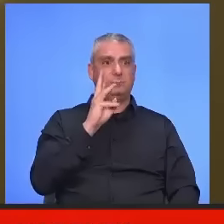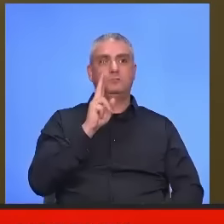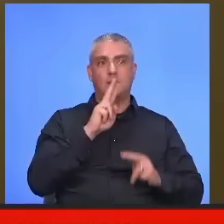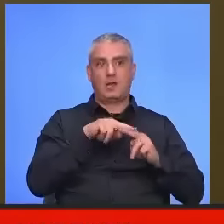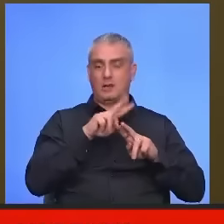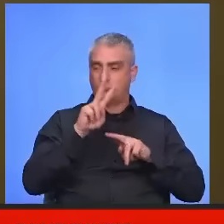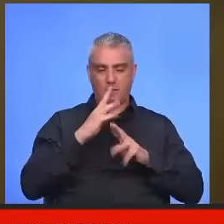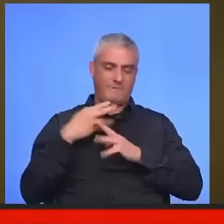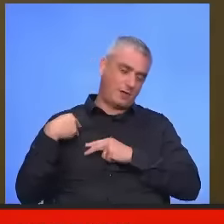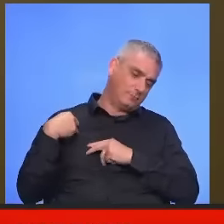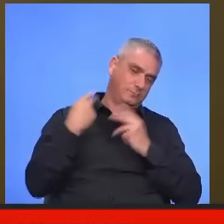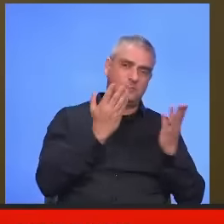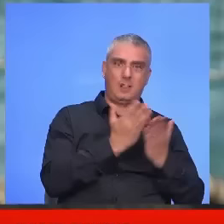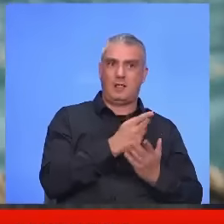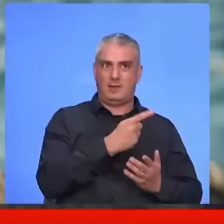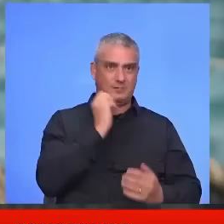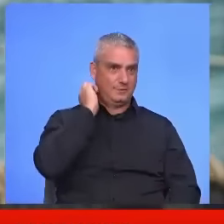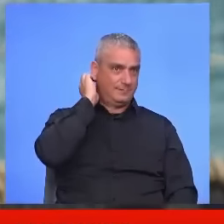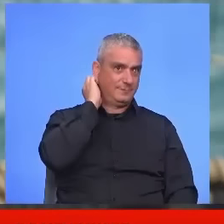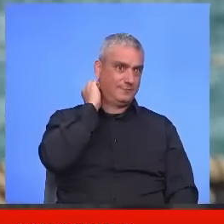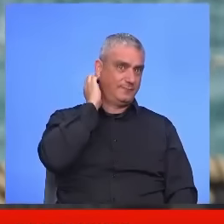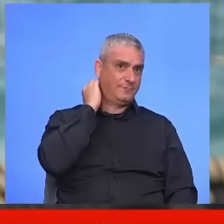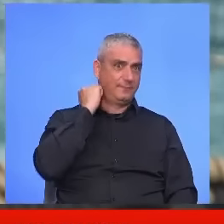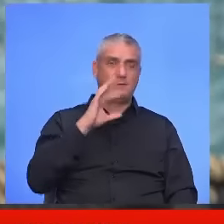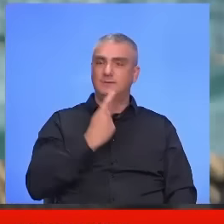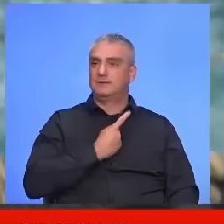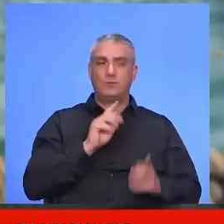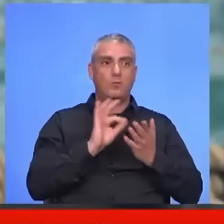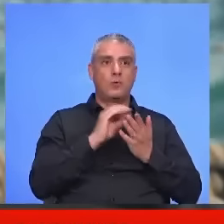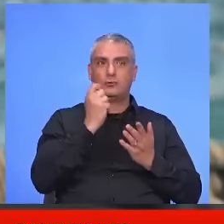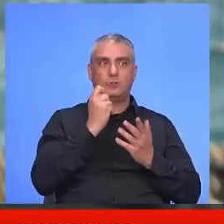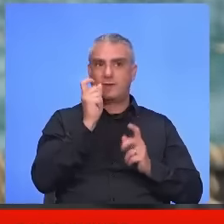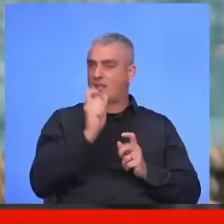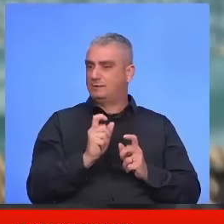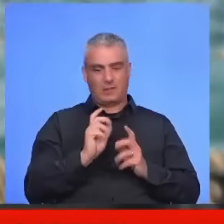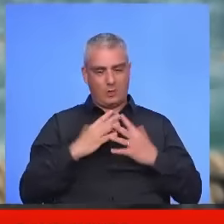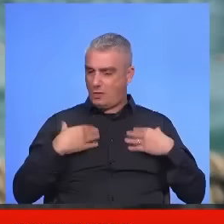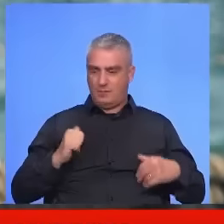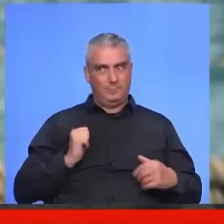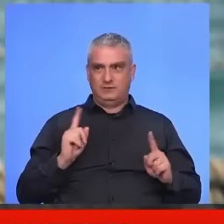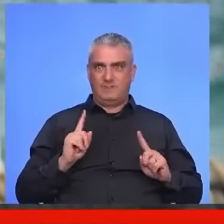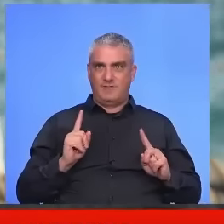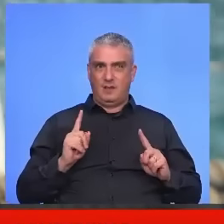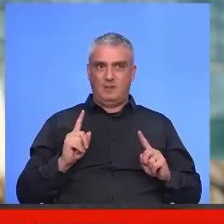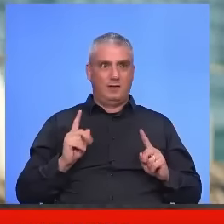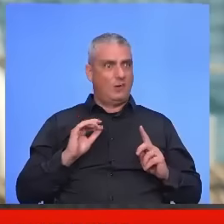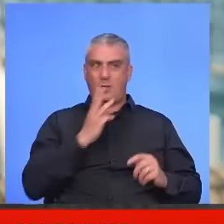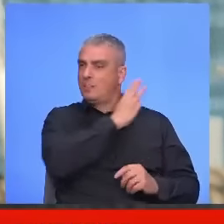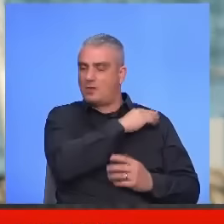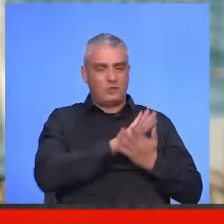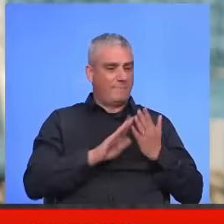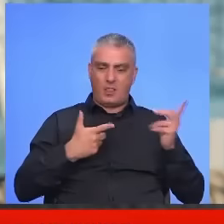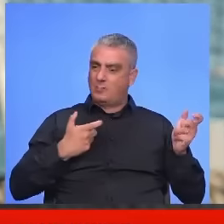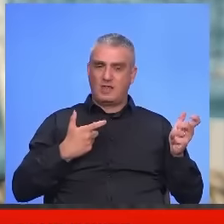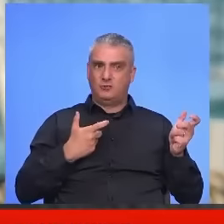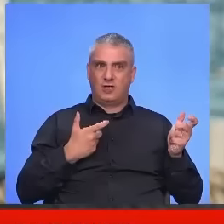ושעתיים אחרי זה כבר ירדתי לאלת. אני מצאתי את עצמי באותה שבת אזרח לחלוטין, לא לובש מדים, לא עם דרגות ולא עם נשק,